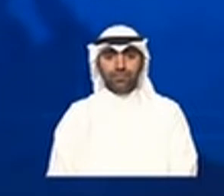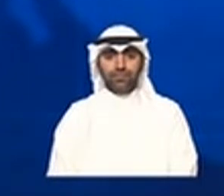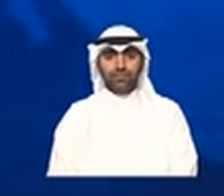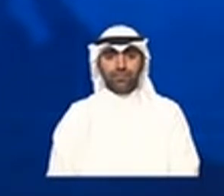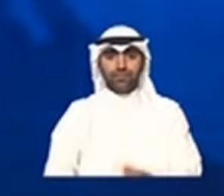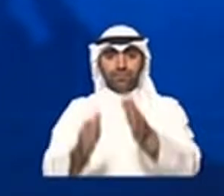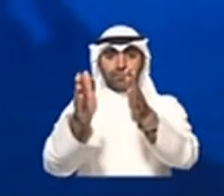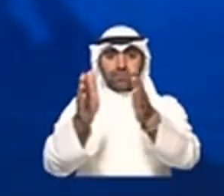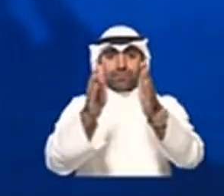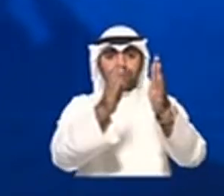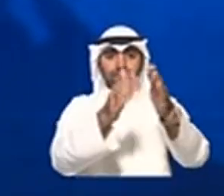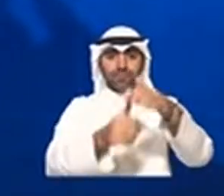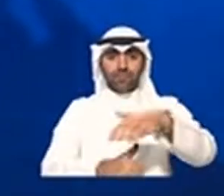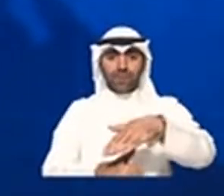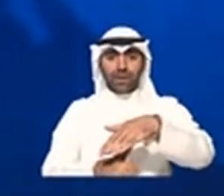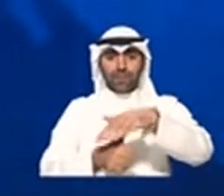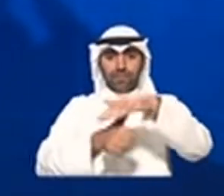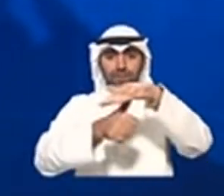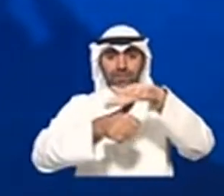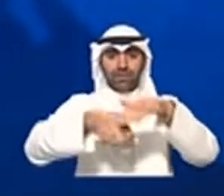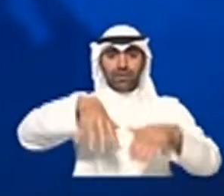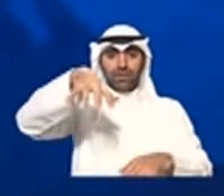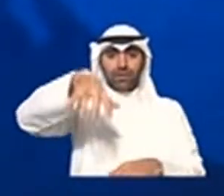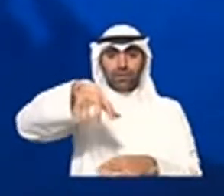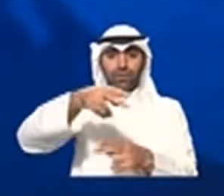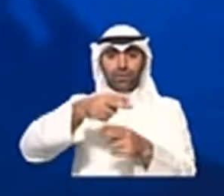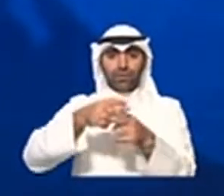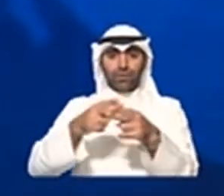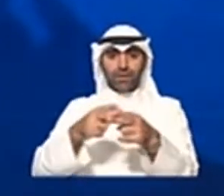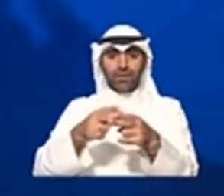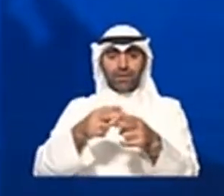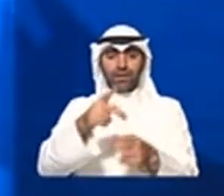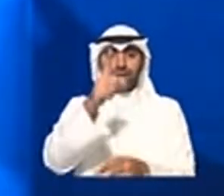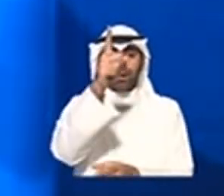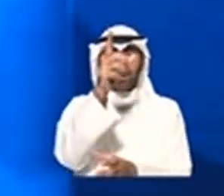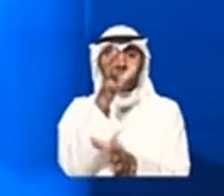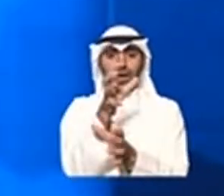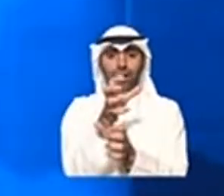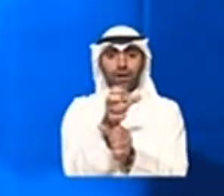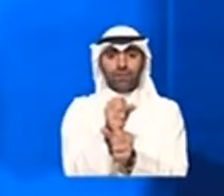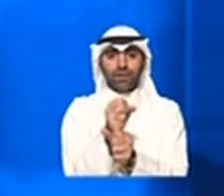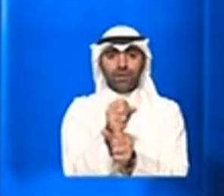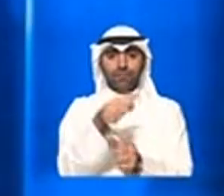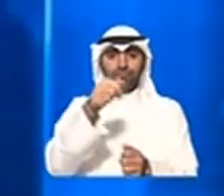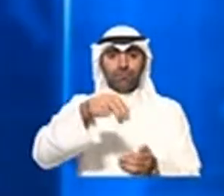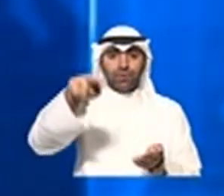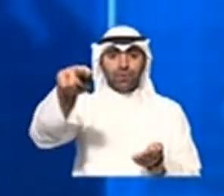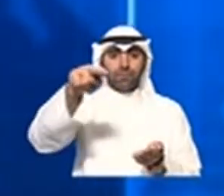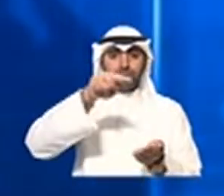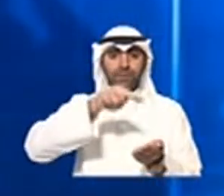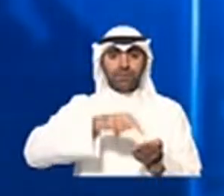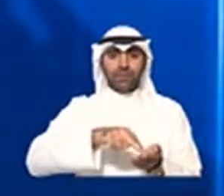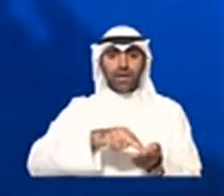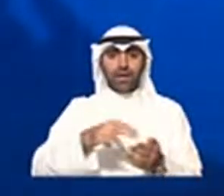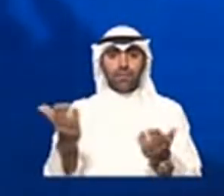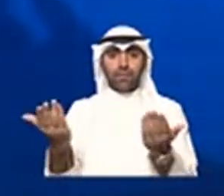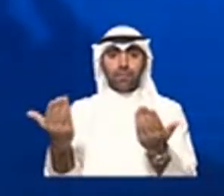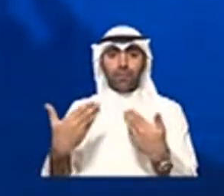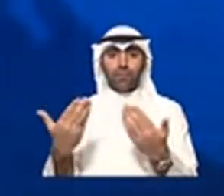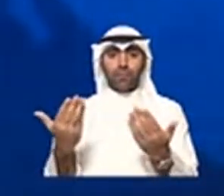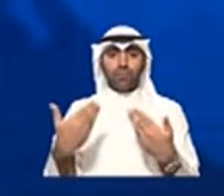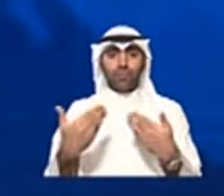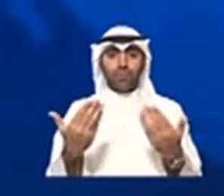تلقى حضرة صاحب السمو أمير البلاد الشيخ نواف الأحمد الجابر الصباح حفظه الله ورعاه رسالة تهنئة من سعادة